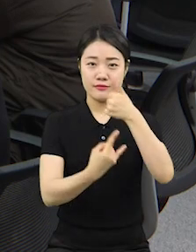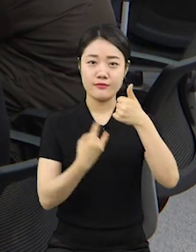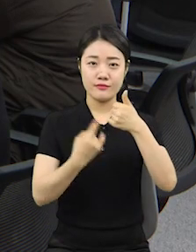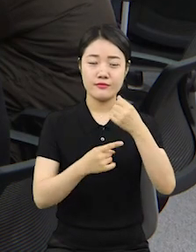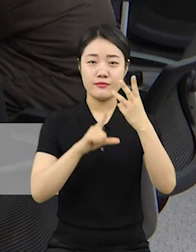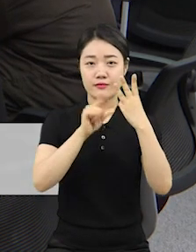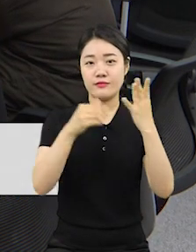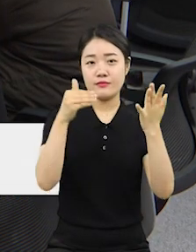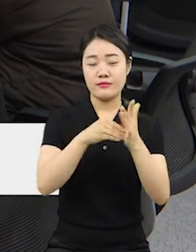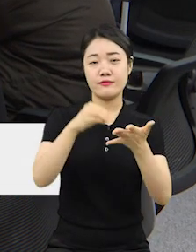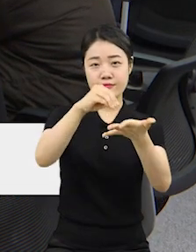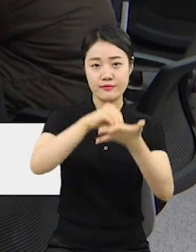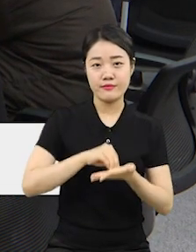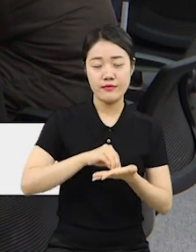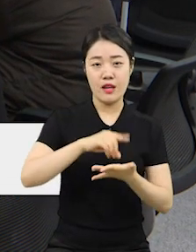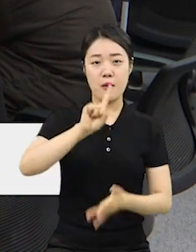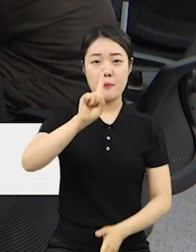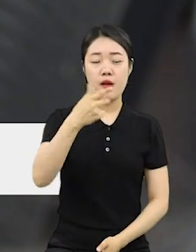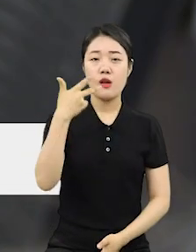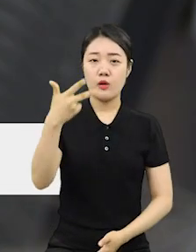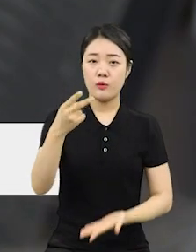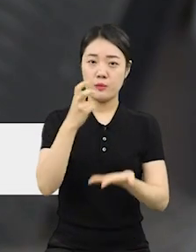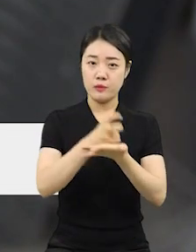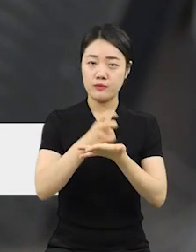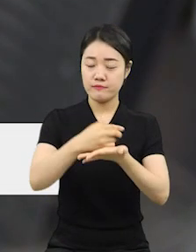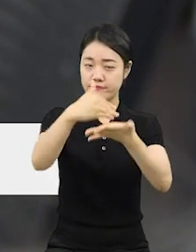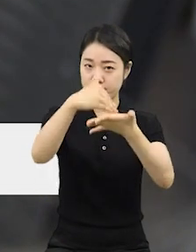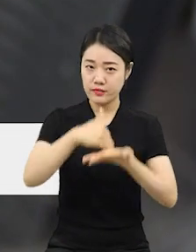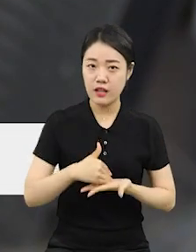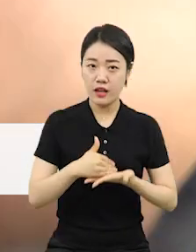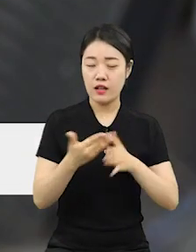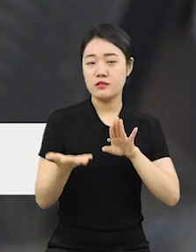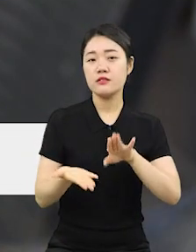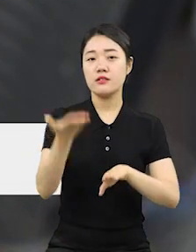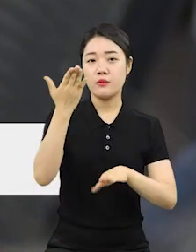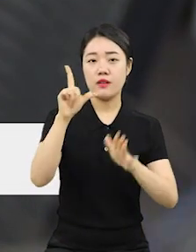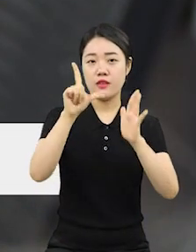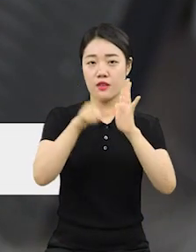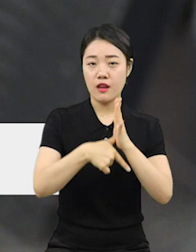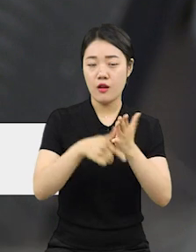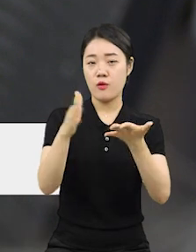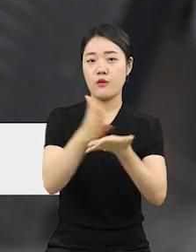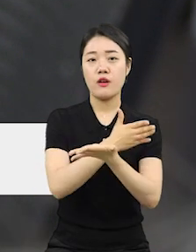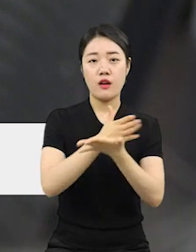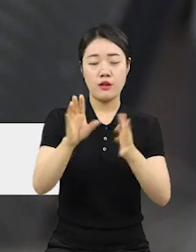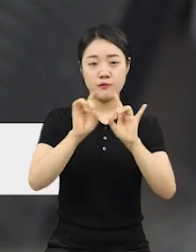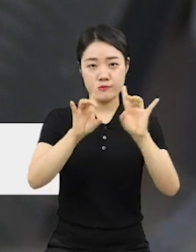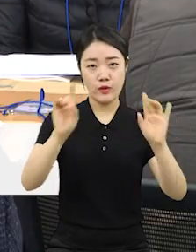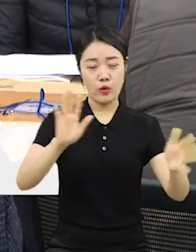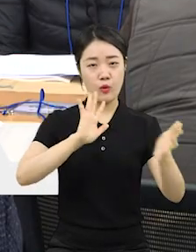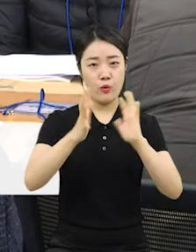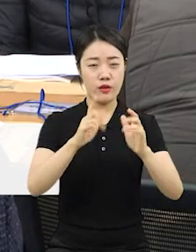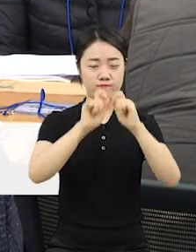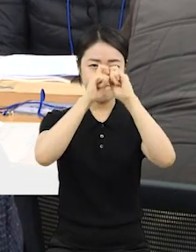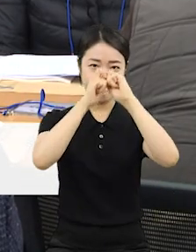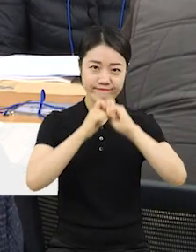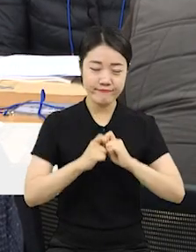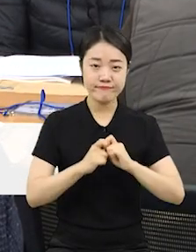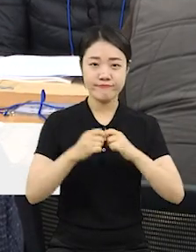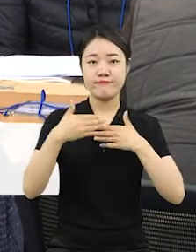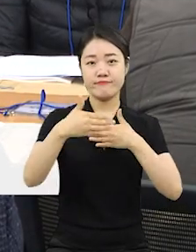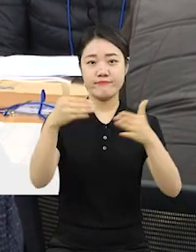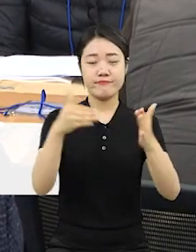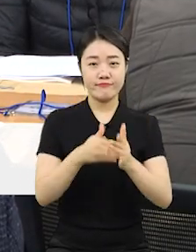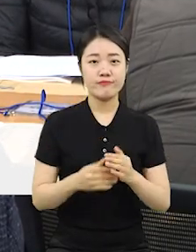지난 3월까지 접수된 총 107개의 정책 제안을 상반기 14회의 분과위원회별 회의로 심도 있게 진행하고